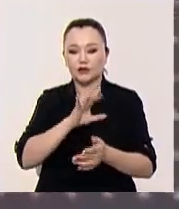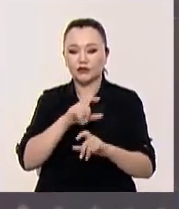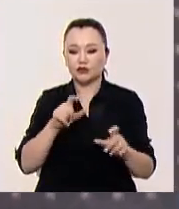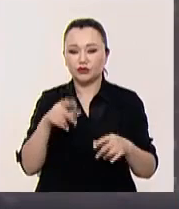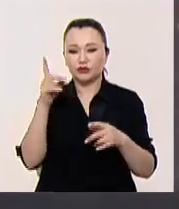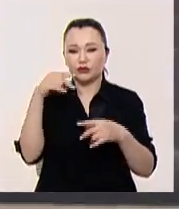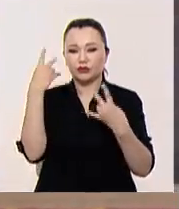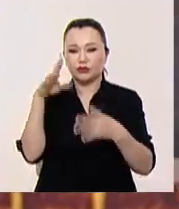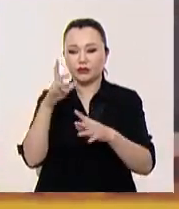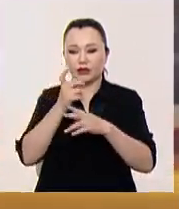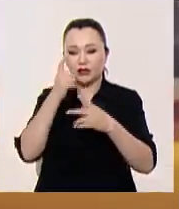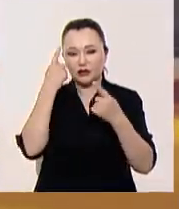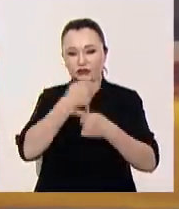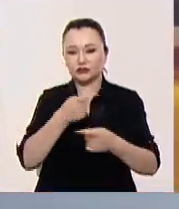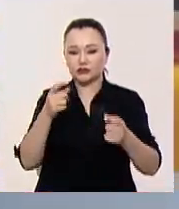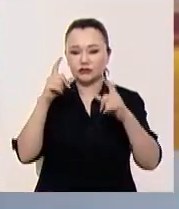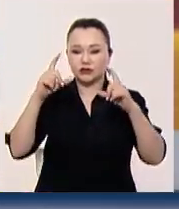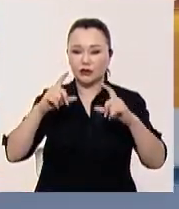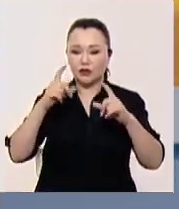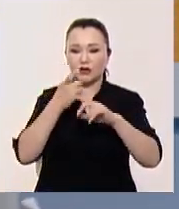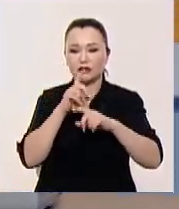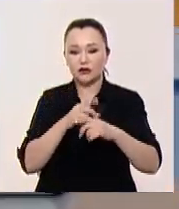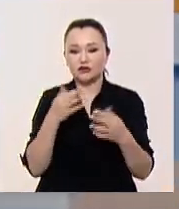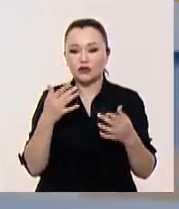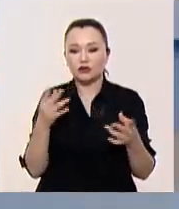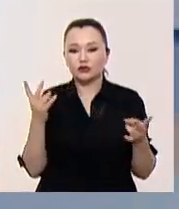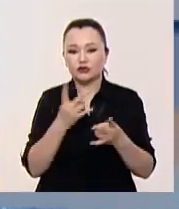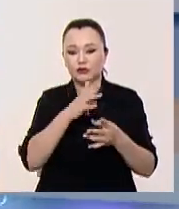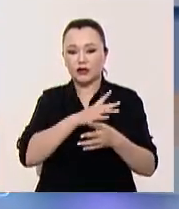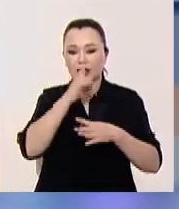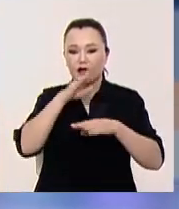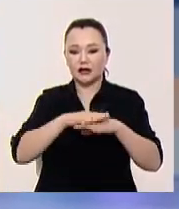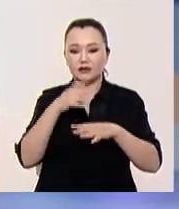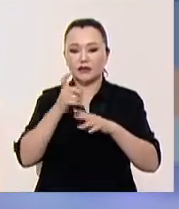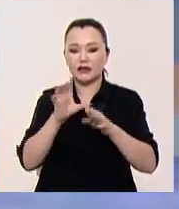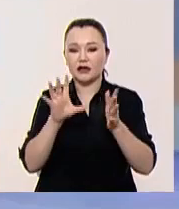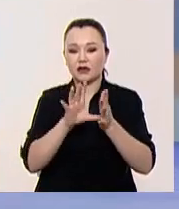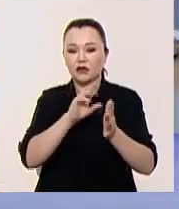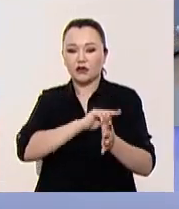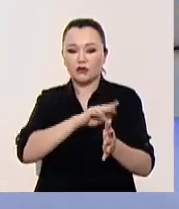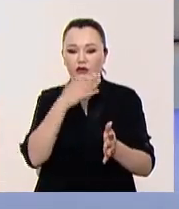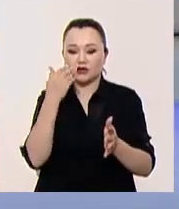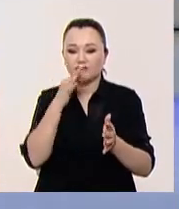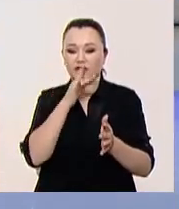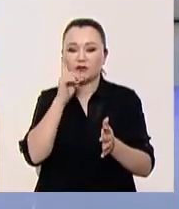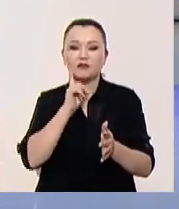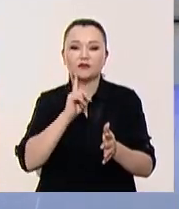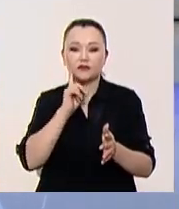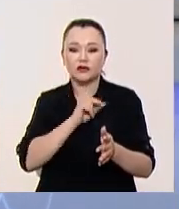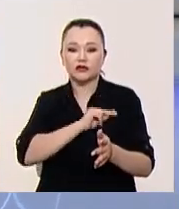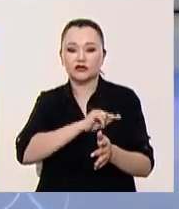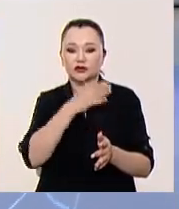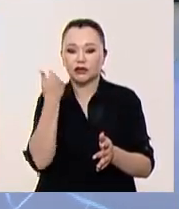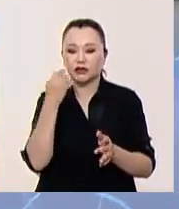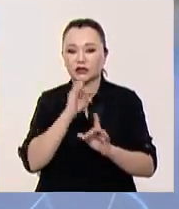түкке керегі жоқ ақпараттық таблоны орнатудың қаншалықты қажеті бар еді дейді. Ал қала билігі электронды құрылғылар істен шығып, жүйе уақытша істемей